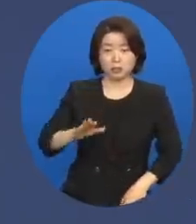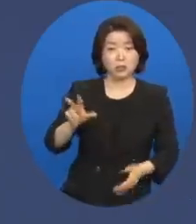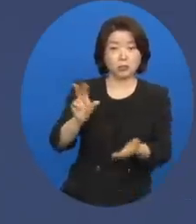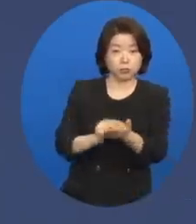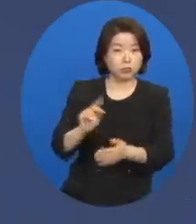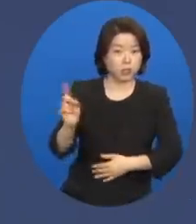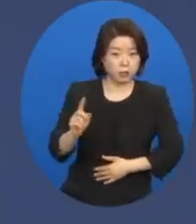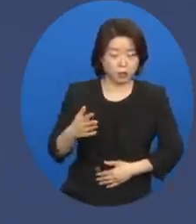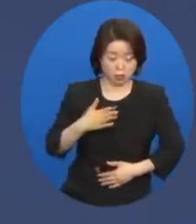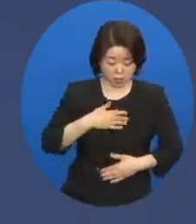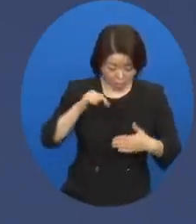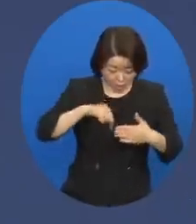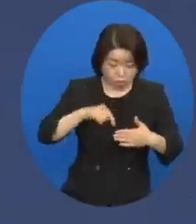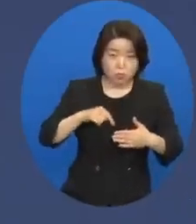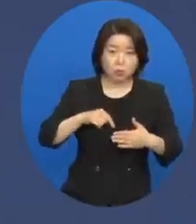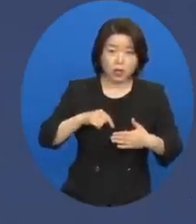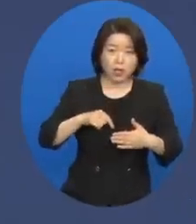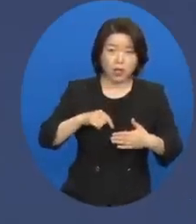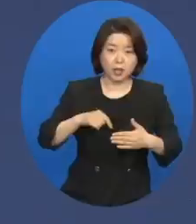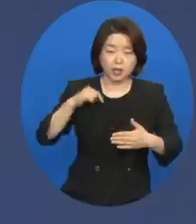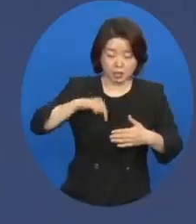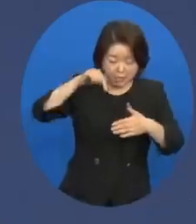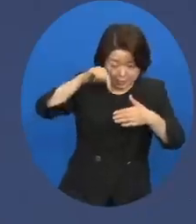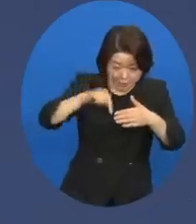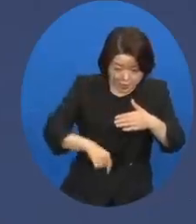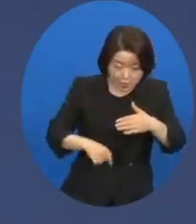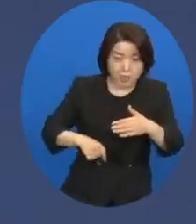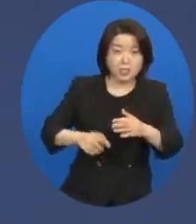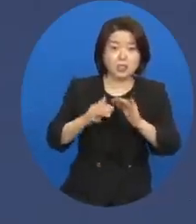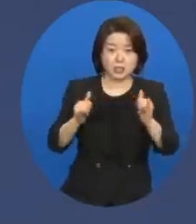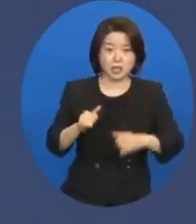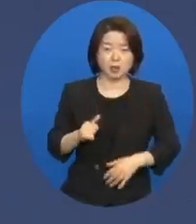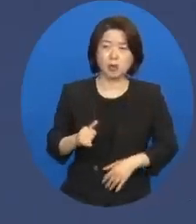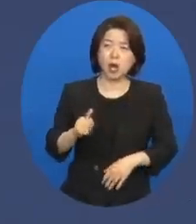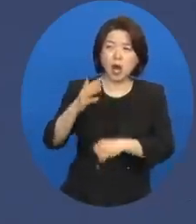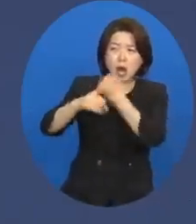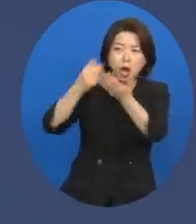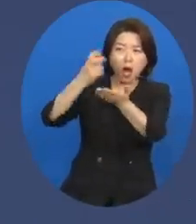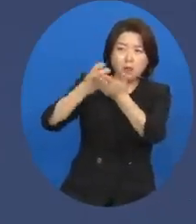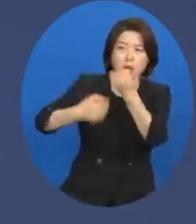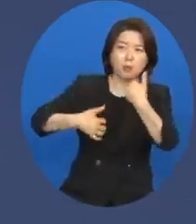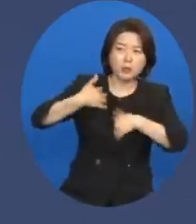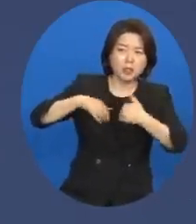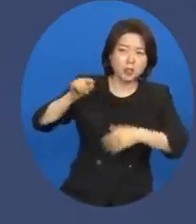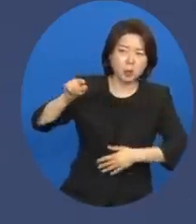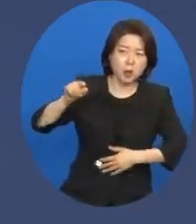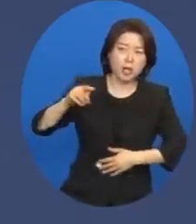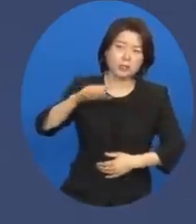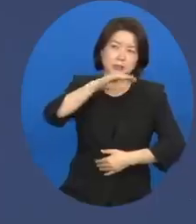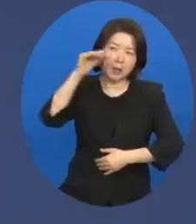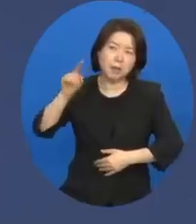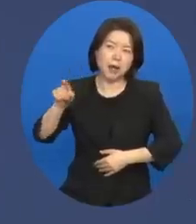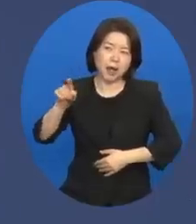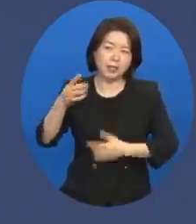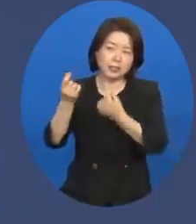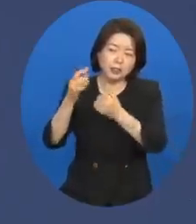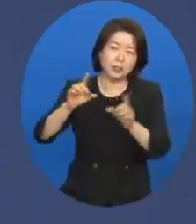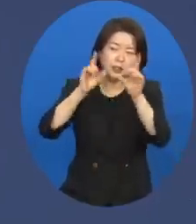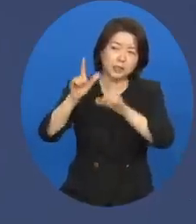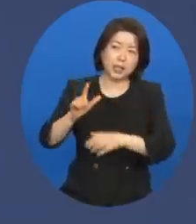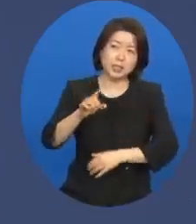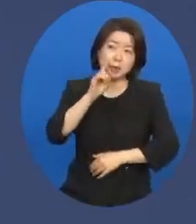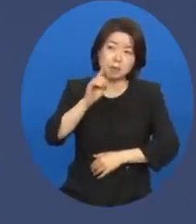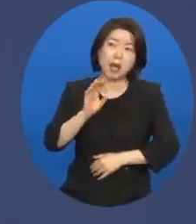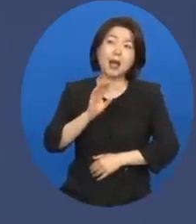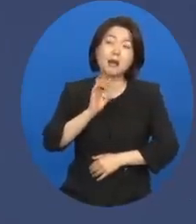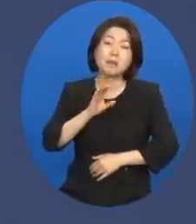문제는 내 안에 그 내 깊은 속사람은 하나님의 법을 즐거워하고 그게 옳다, 그렇게 살아야 된다고 말을